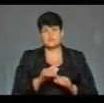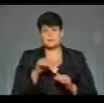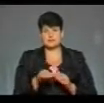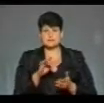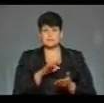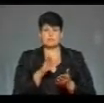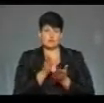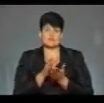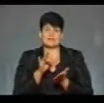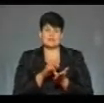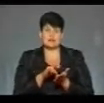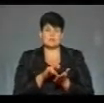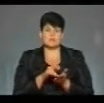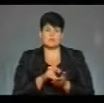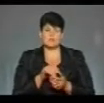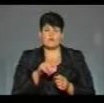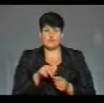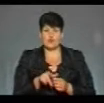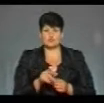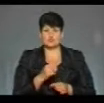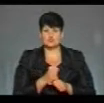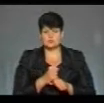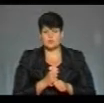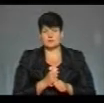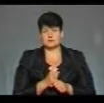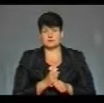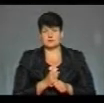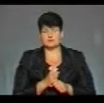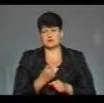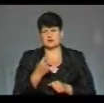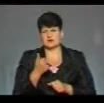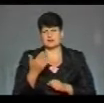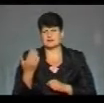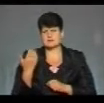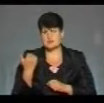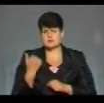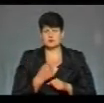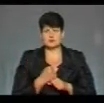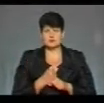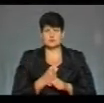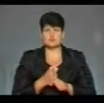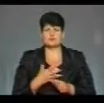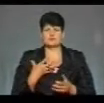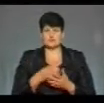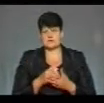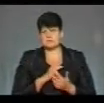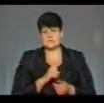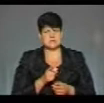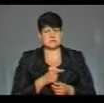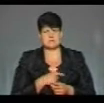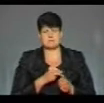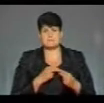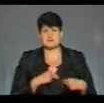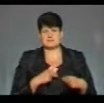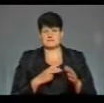центрального входу в вокзал, мощно його десь орієнтовно це десь рік назад. Це власними силами